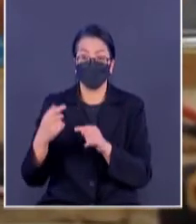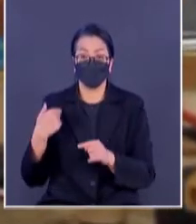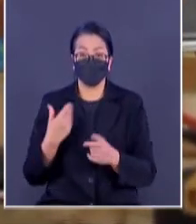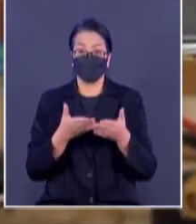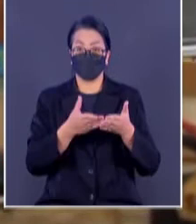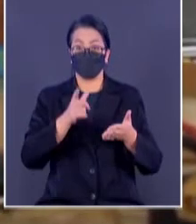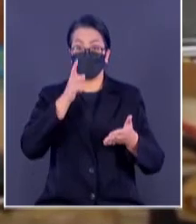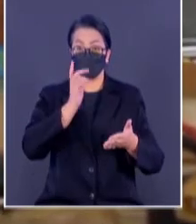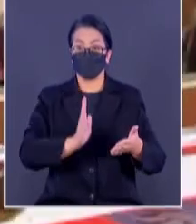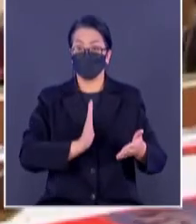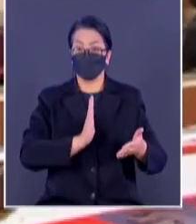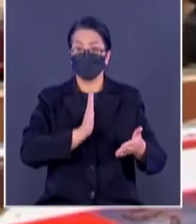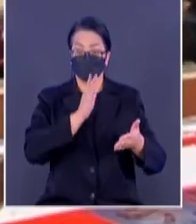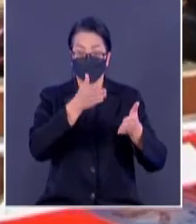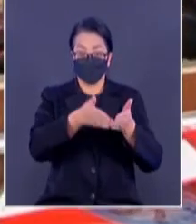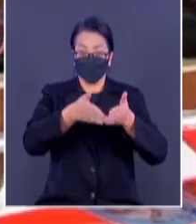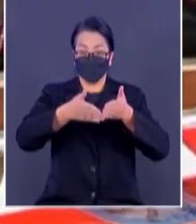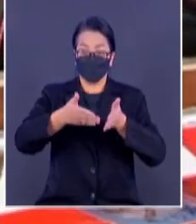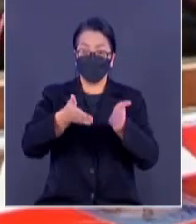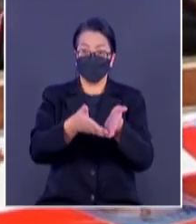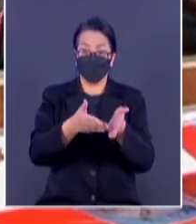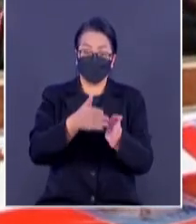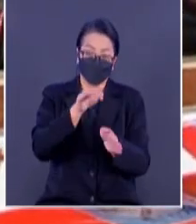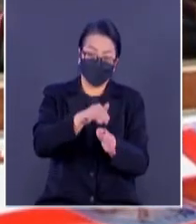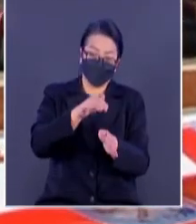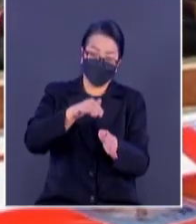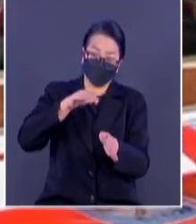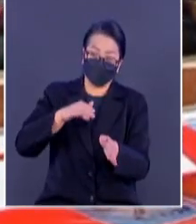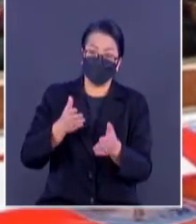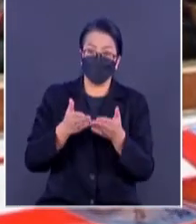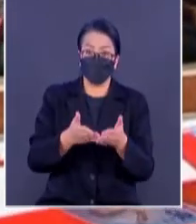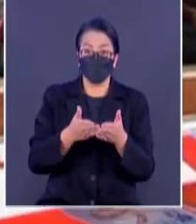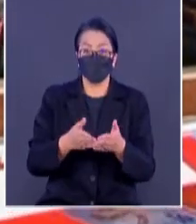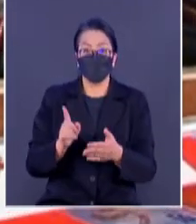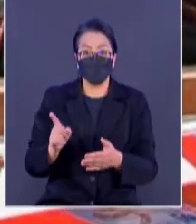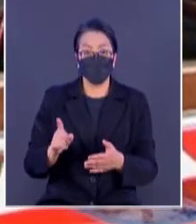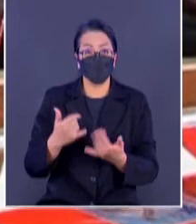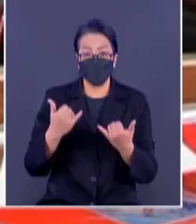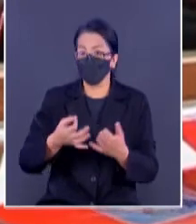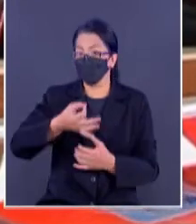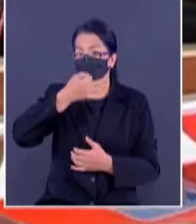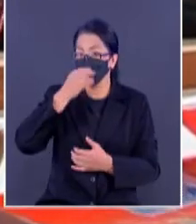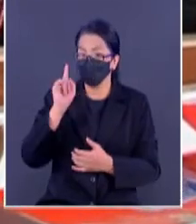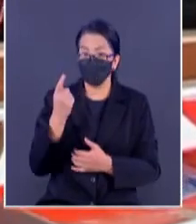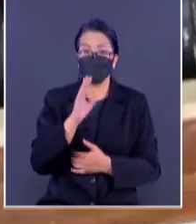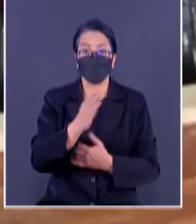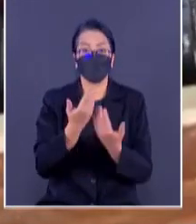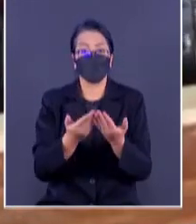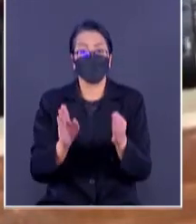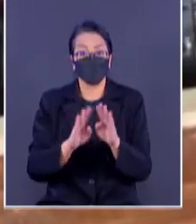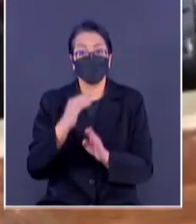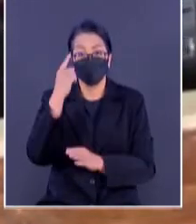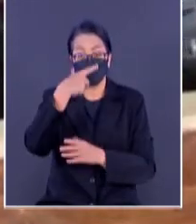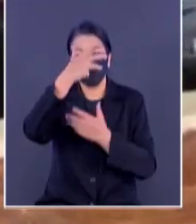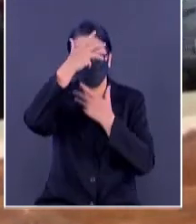ทั้งเรือยอชนะคะคุณผู้ชมแบบนี้ที่เห็นมีหลากหลายรูปแบบจนกลายเป็นอาชีพใหม่ของครอบครัวถ้าเกิดใครที่สนใจ